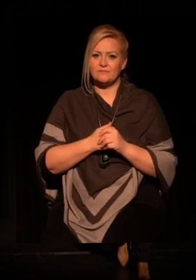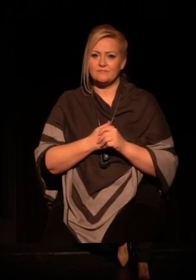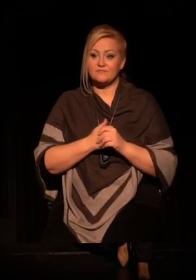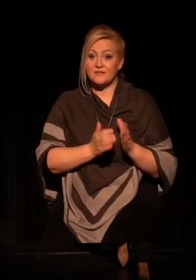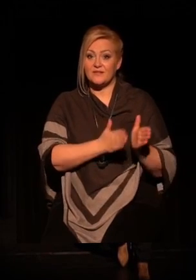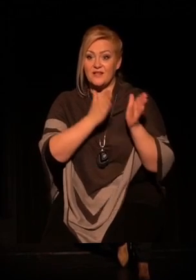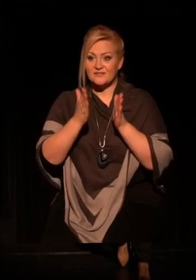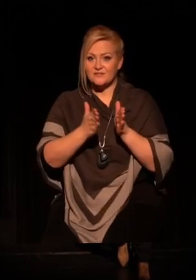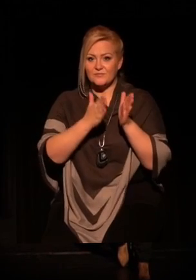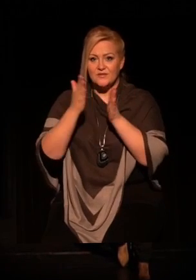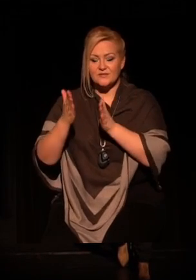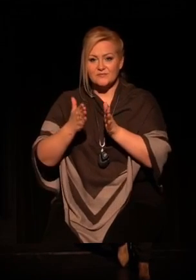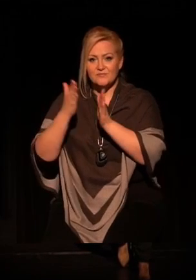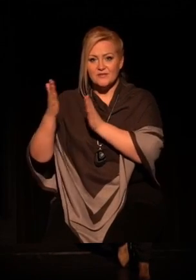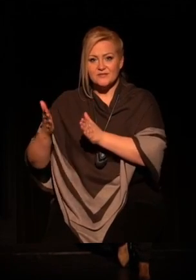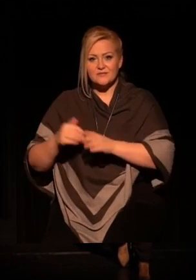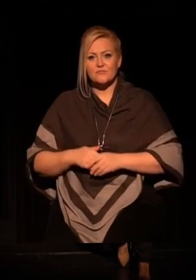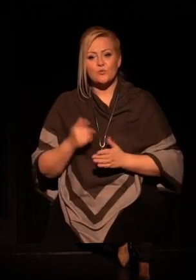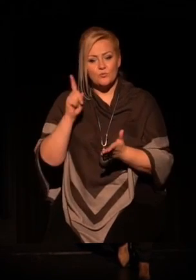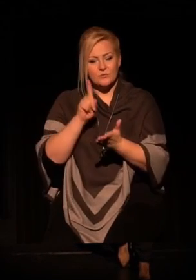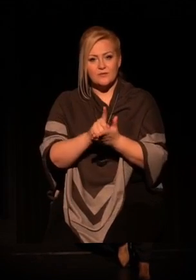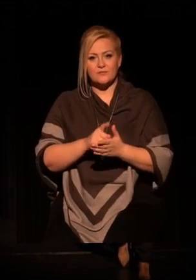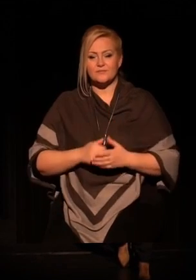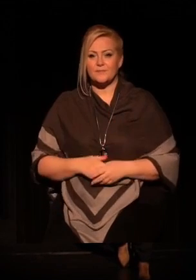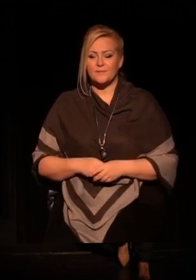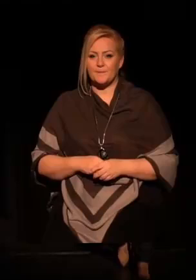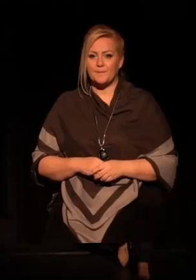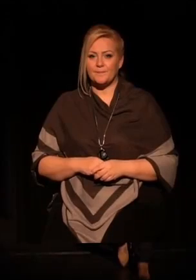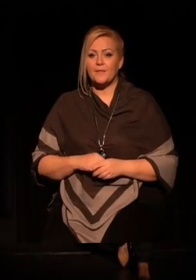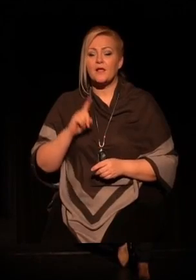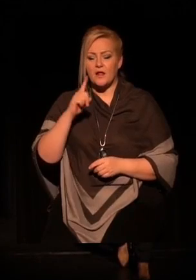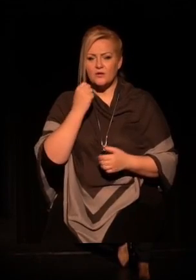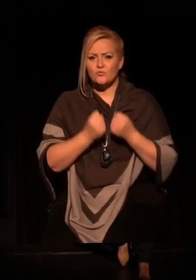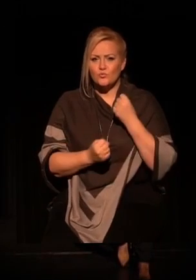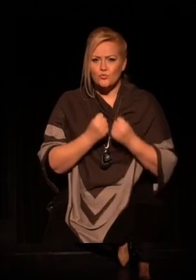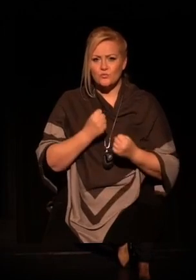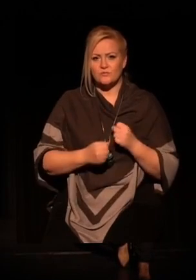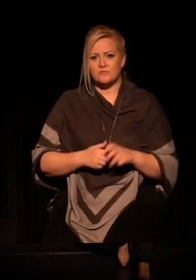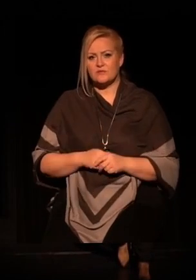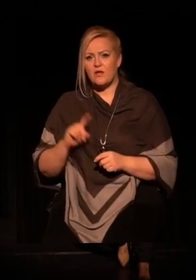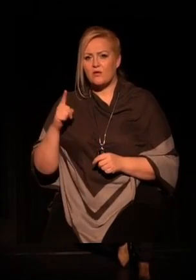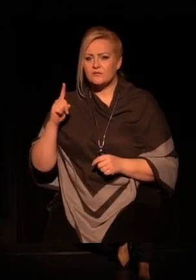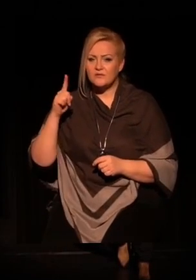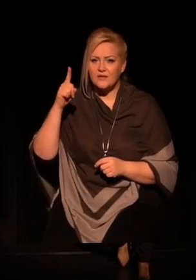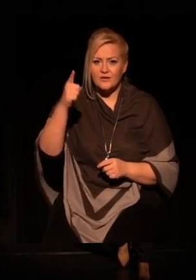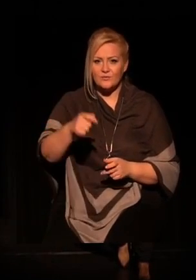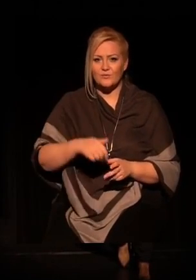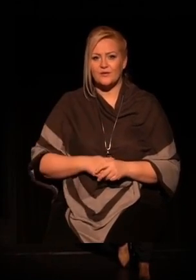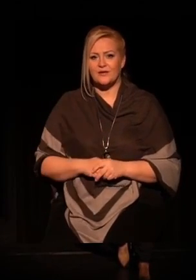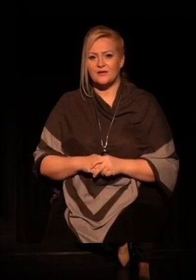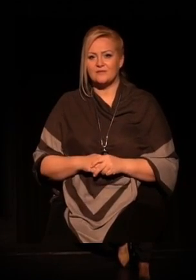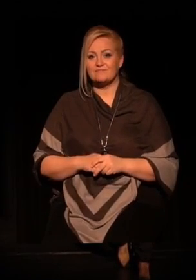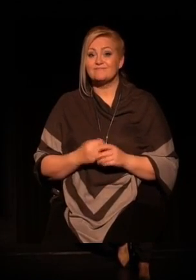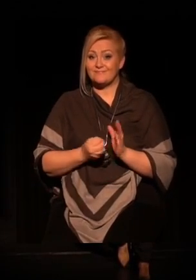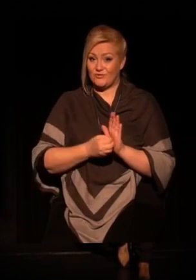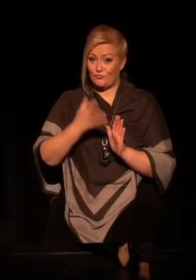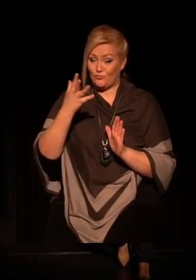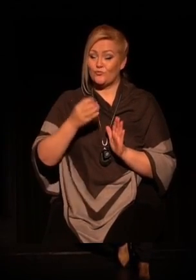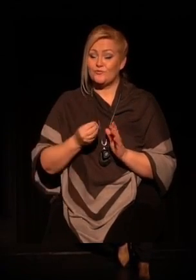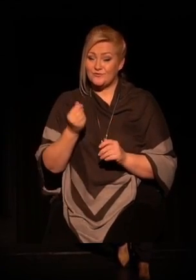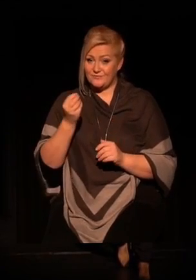wierzchołki, które były coraz trudniejsze, były coraz bardziej odległe, coraz droższe